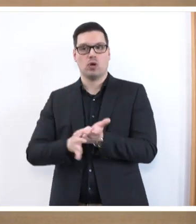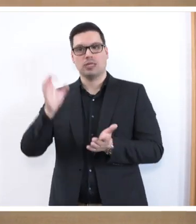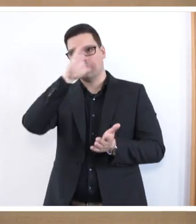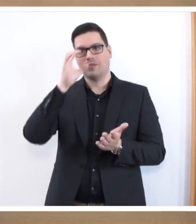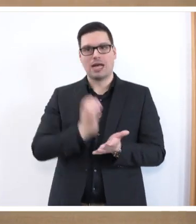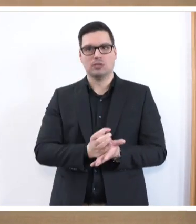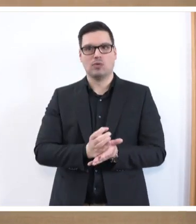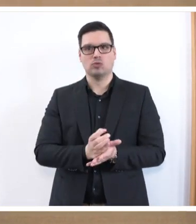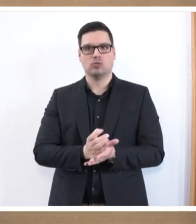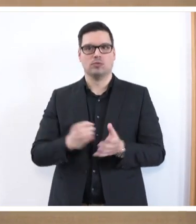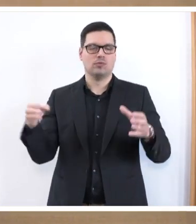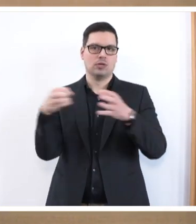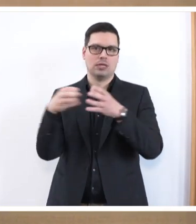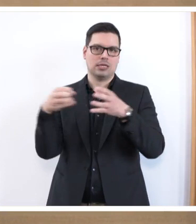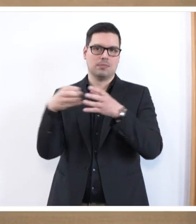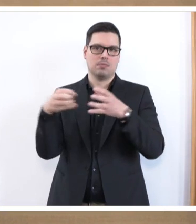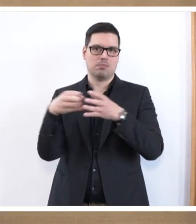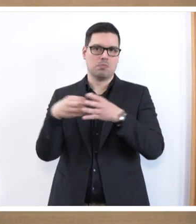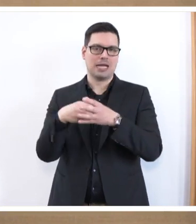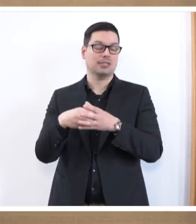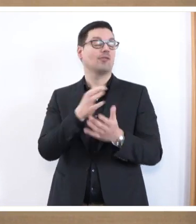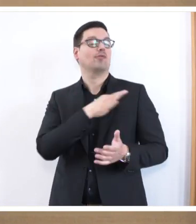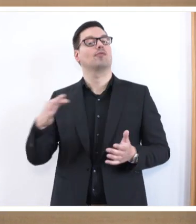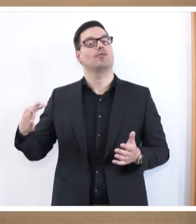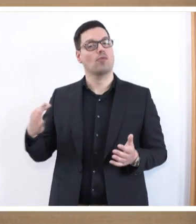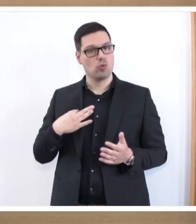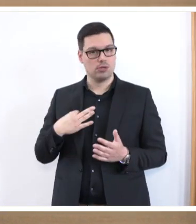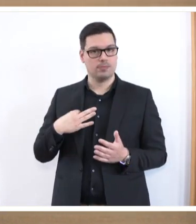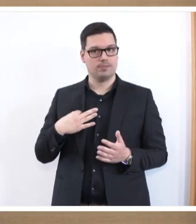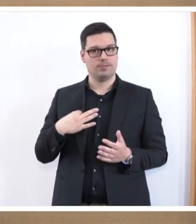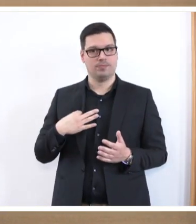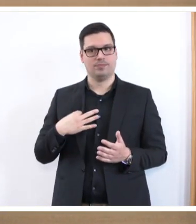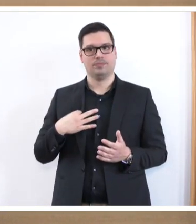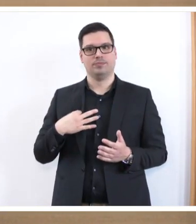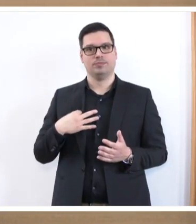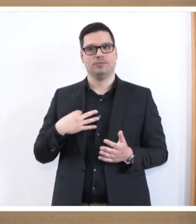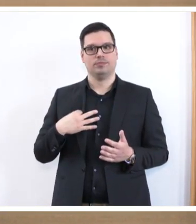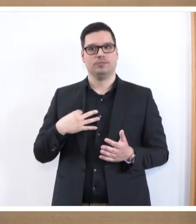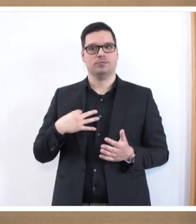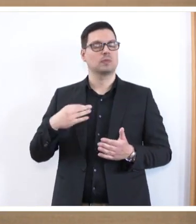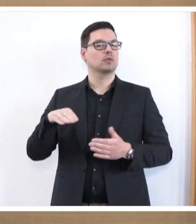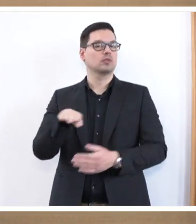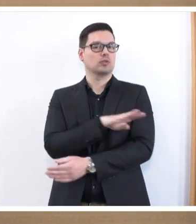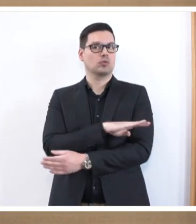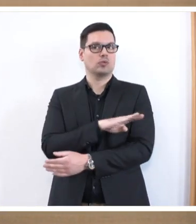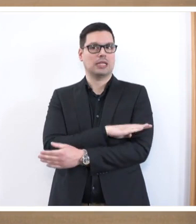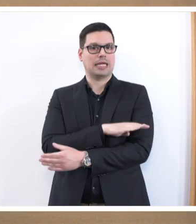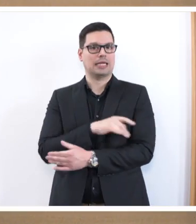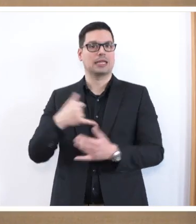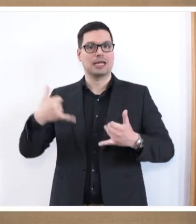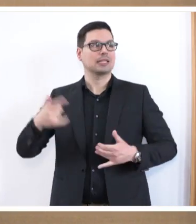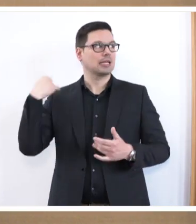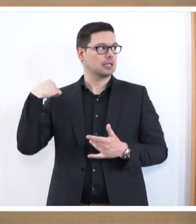soll für das Gemeinwesen, für das Gemeinwohl. Und hierzu stellen sich wieder, Kollege Reiter hat es eben erwähnt,